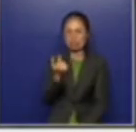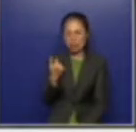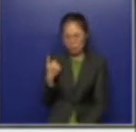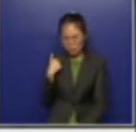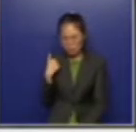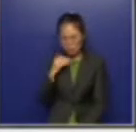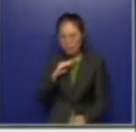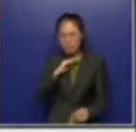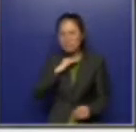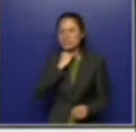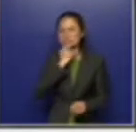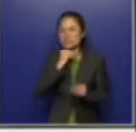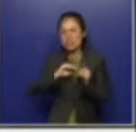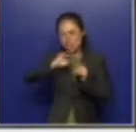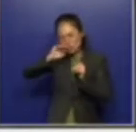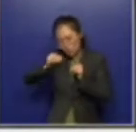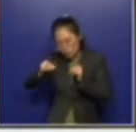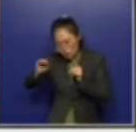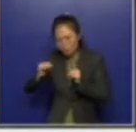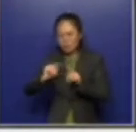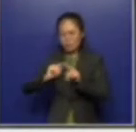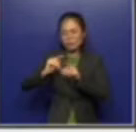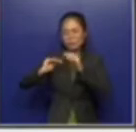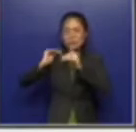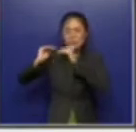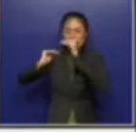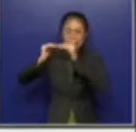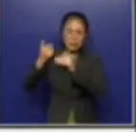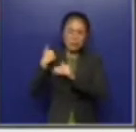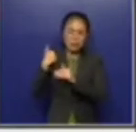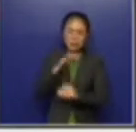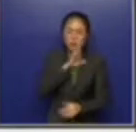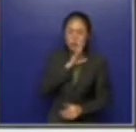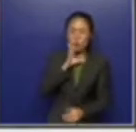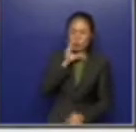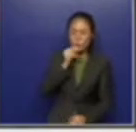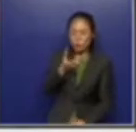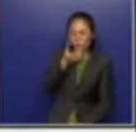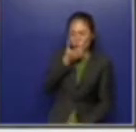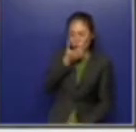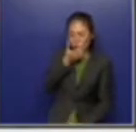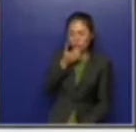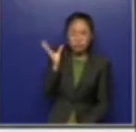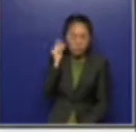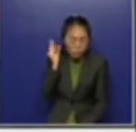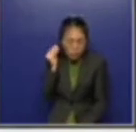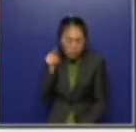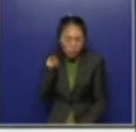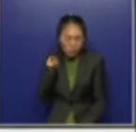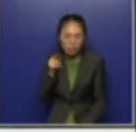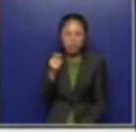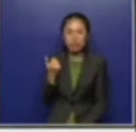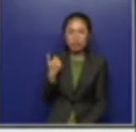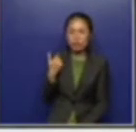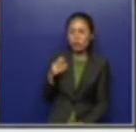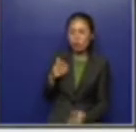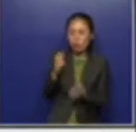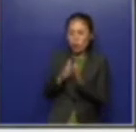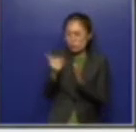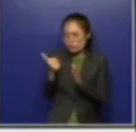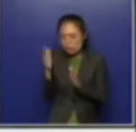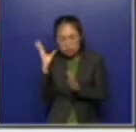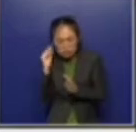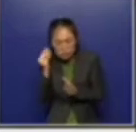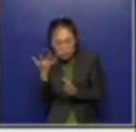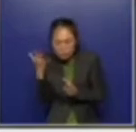กลที่เรียกกันว่า DTMF มั้ยวิธีการพูดปุ๊บคนนี้ได้ยินผมคุยกับท่านประธานท่านประธานได้ยินผมคนอื่นไม่ได้ยินพัฒน